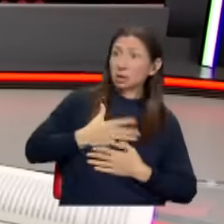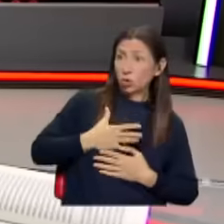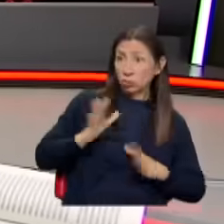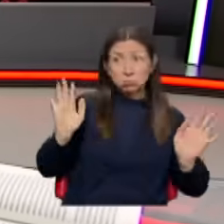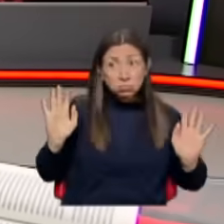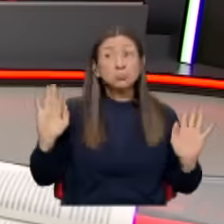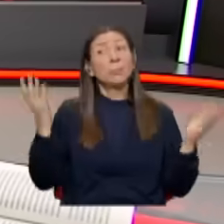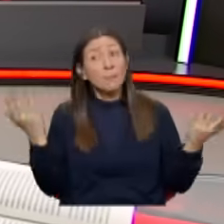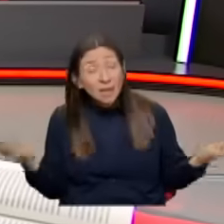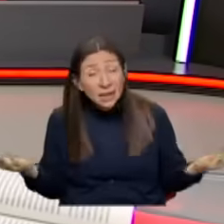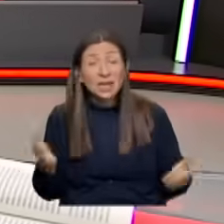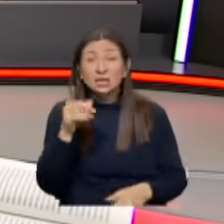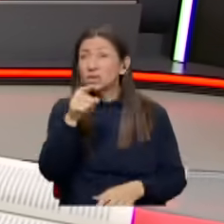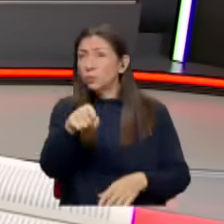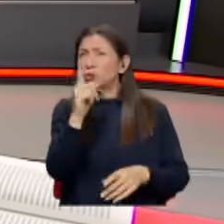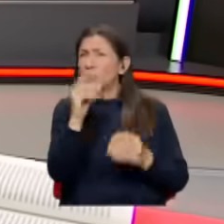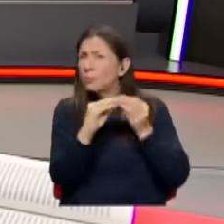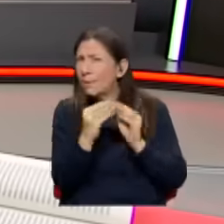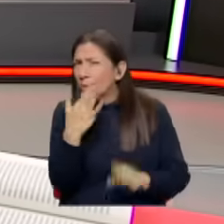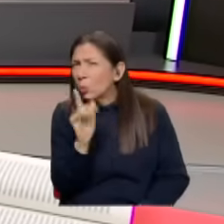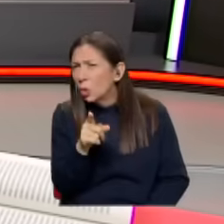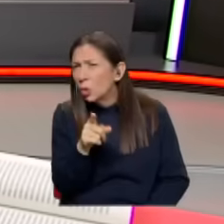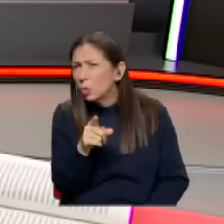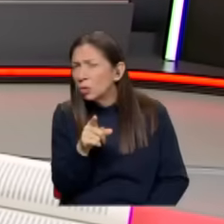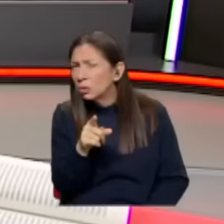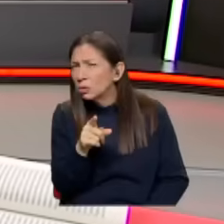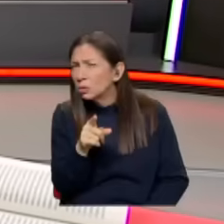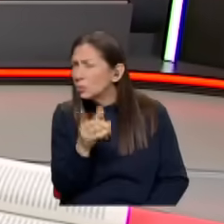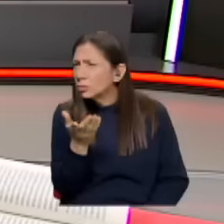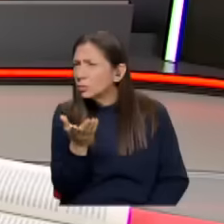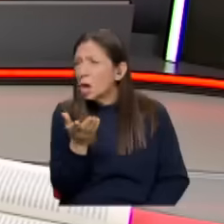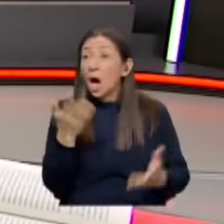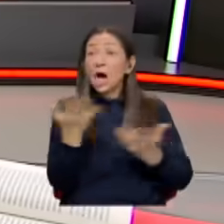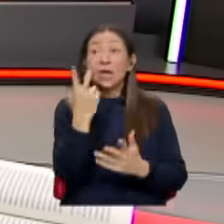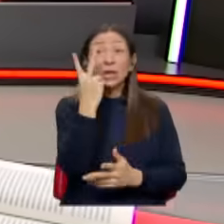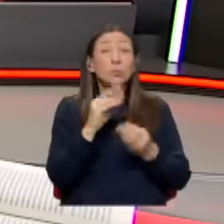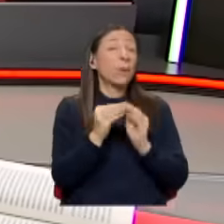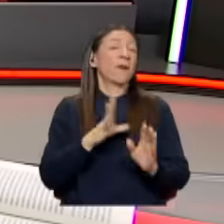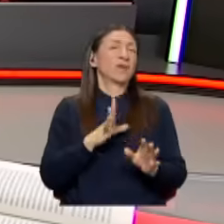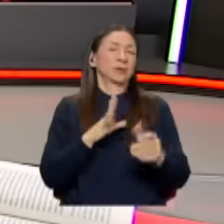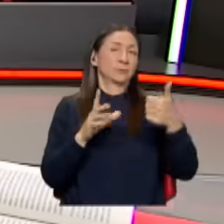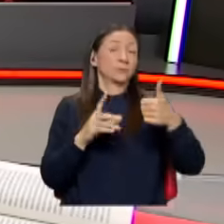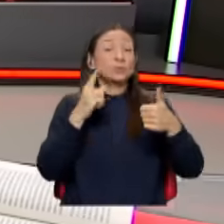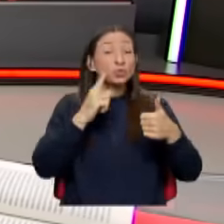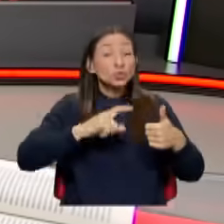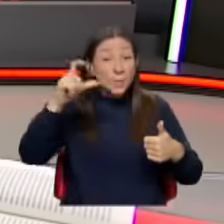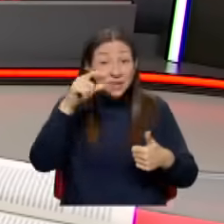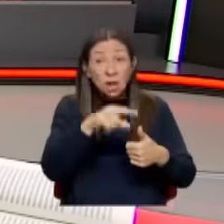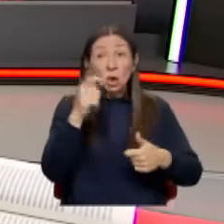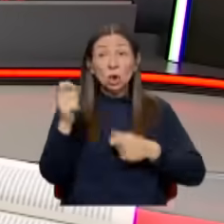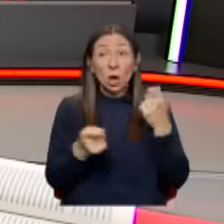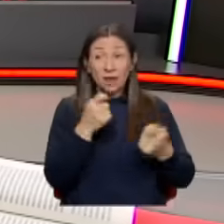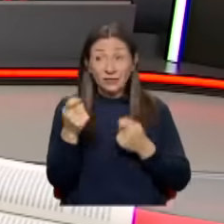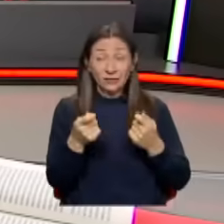ettiniz. Peki sizce burada bir sorun yok mu? Hatta iki soru. Cumhurbaşkanı